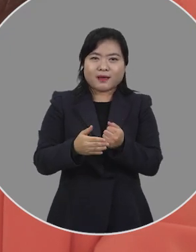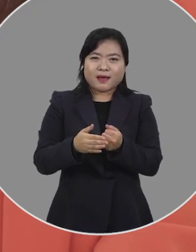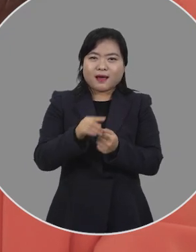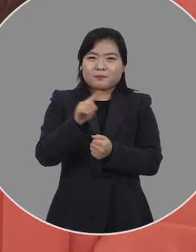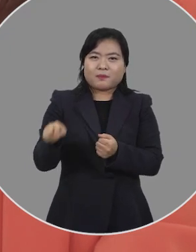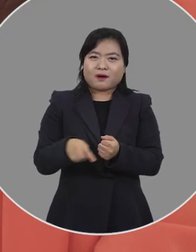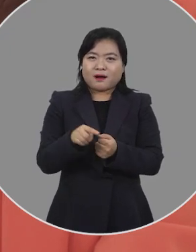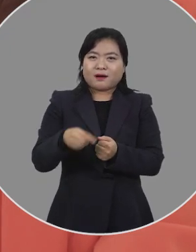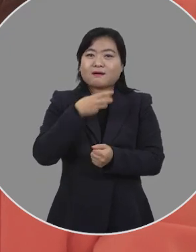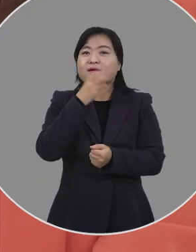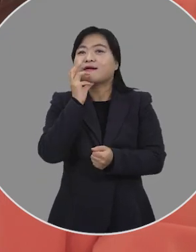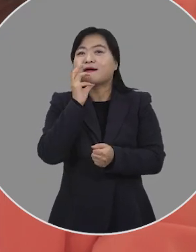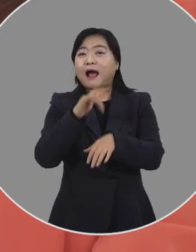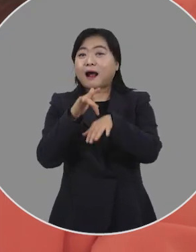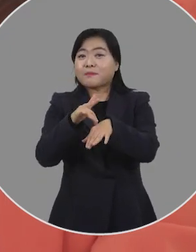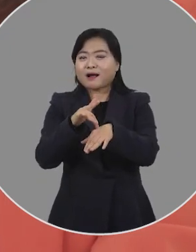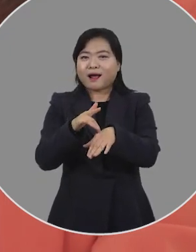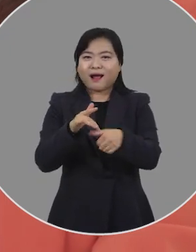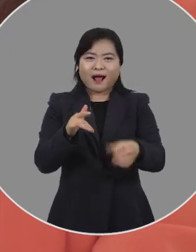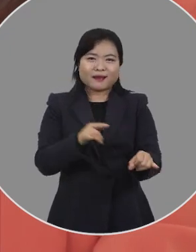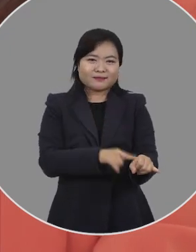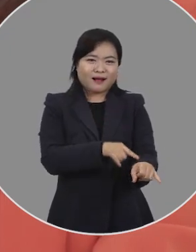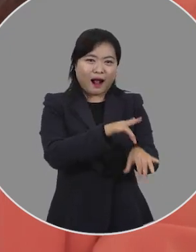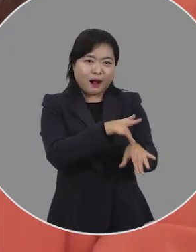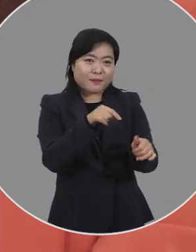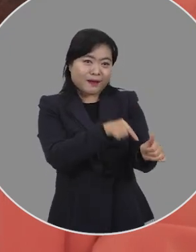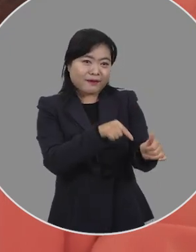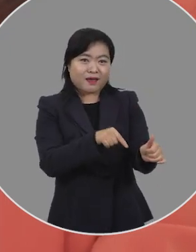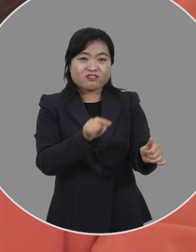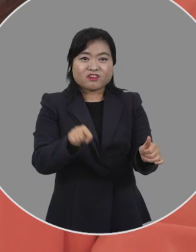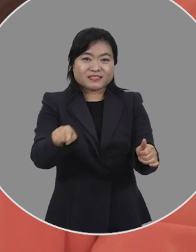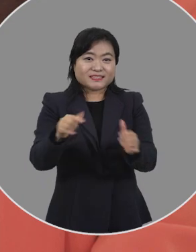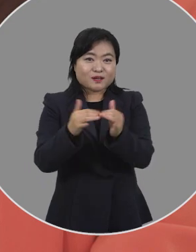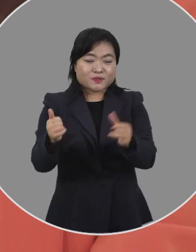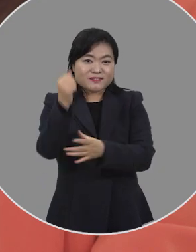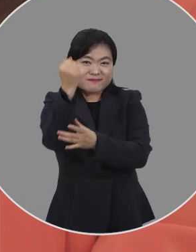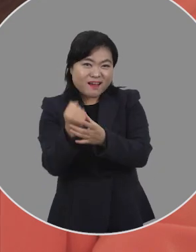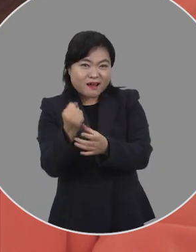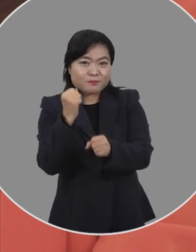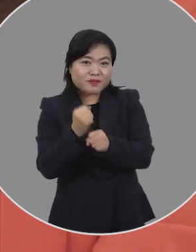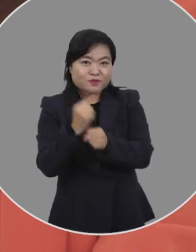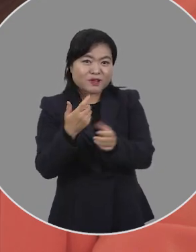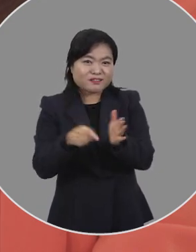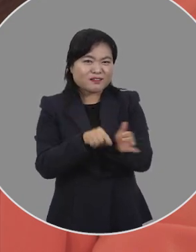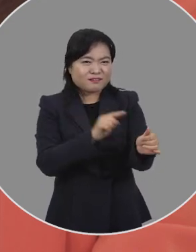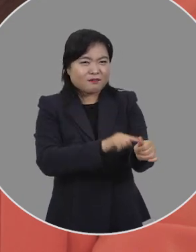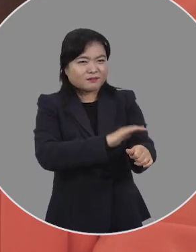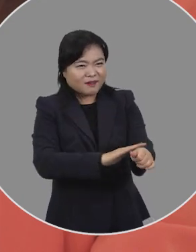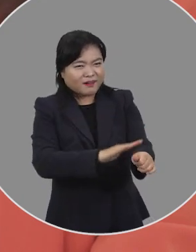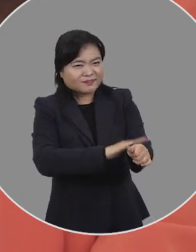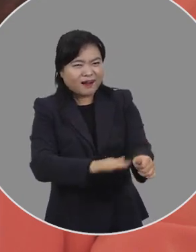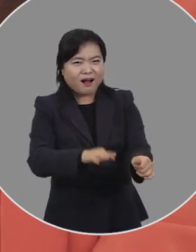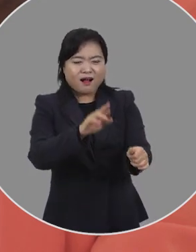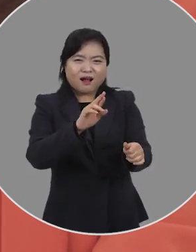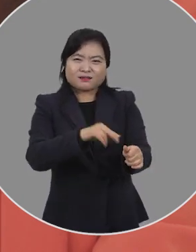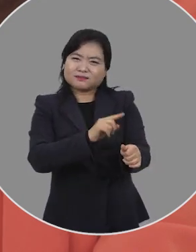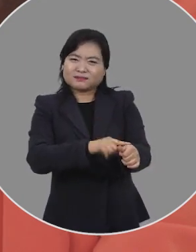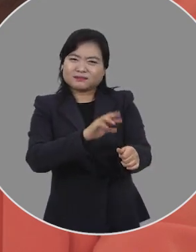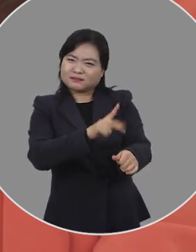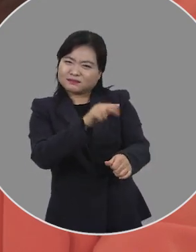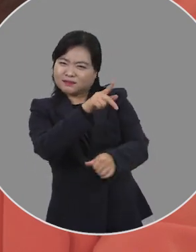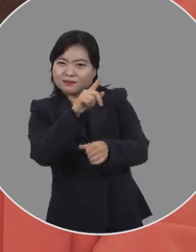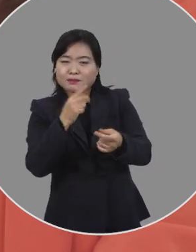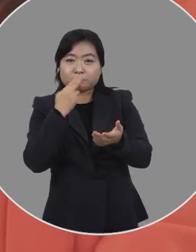주니어 악마에게 너 지금 이 사람들 타락시키기 위해서 이런 일을 하고 있는데 이건 잘하고 있는 거고 이건 못하고 있는 거야. 이제 이런 편지를